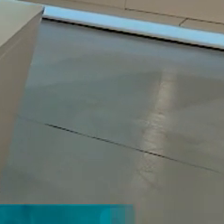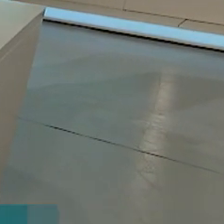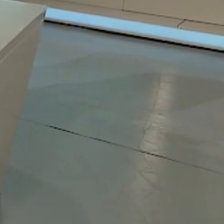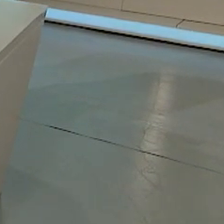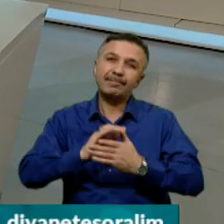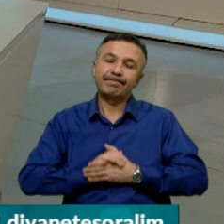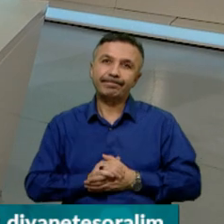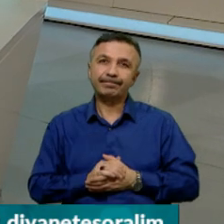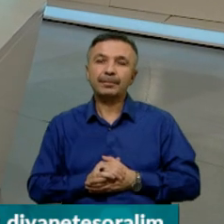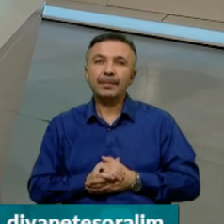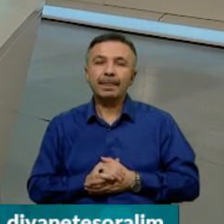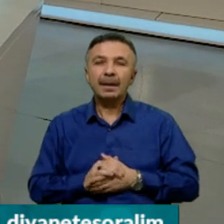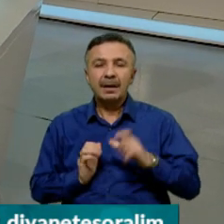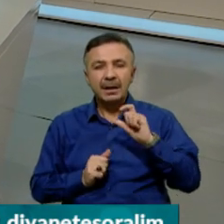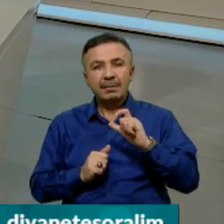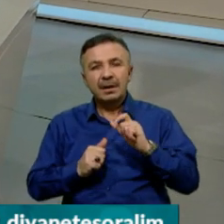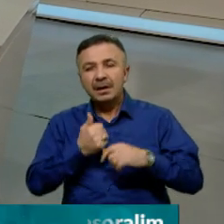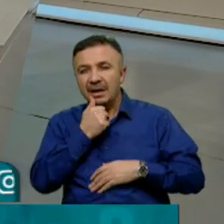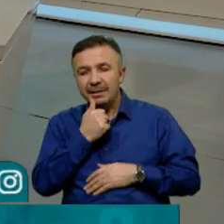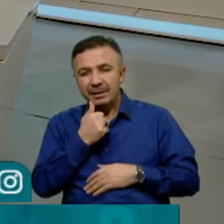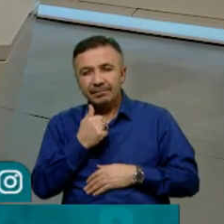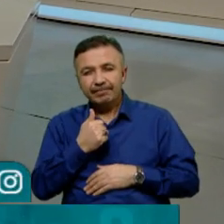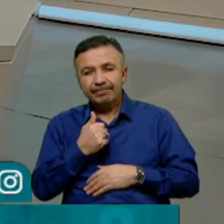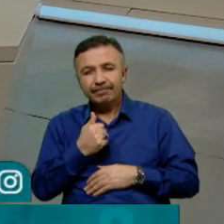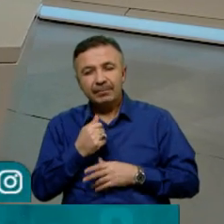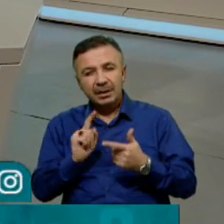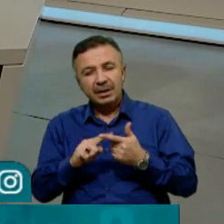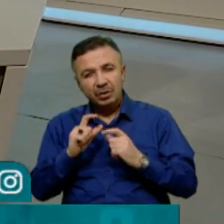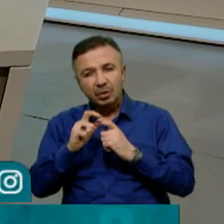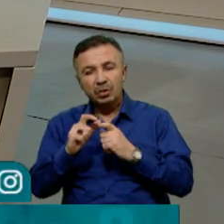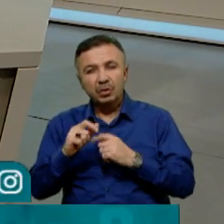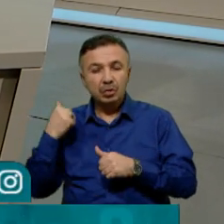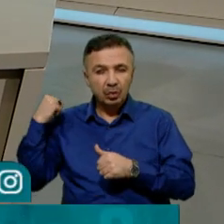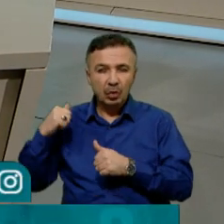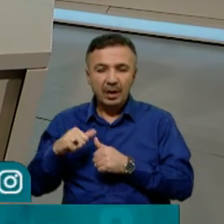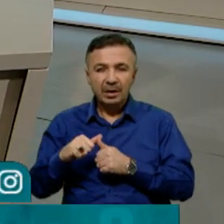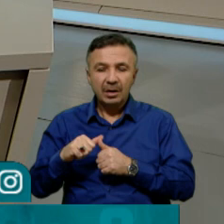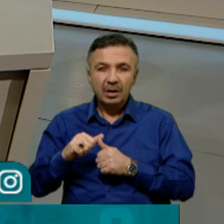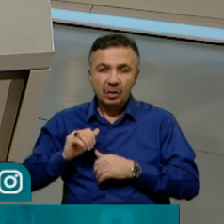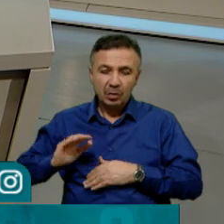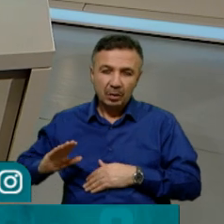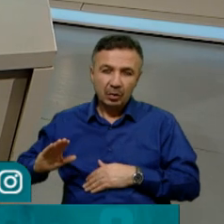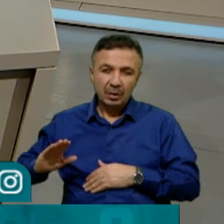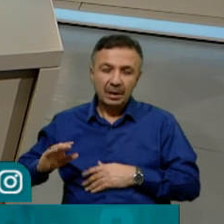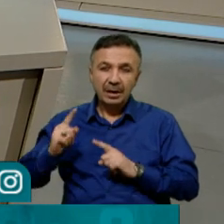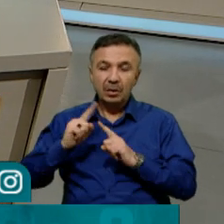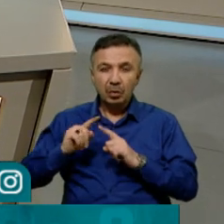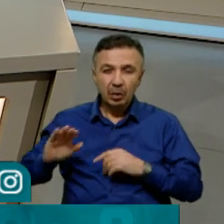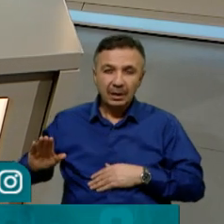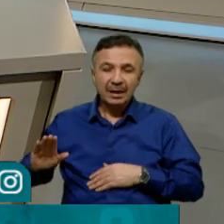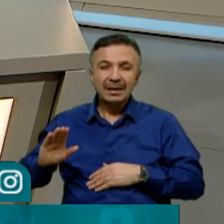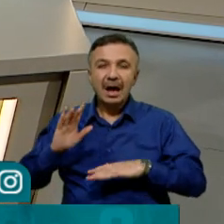etmez Ha evet Cemile Hanım ikinci sorusu ve çocuklarımın çocuklarına yani bir de bir torunlarına dokunmak abdesti